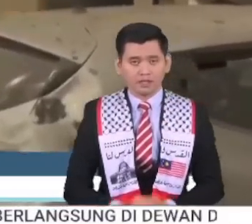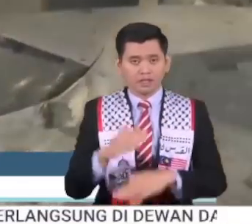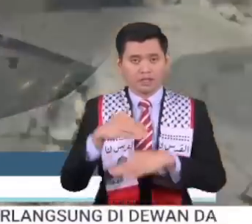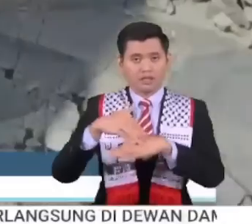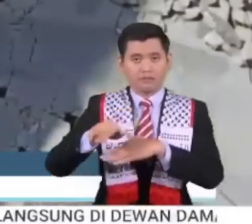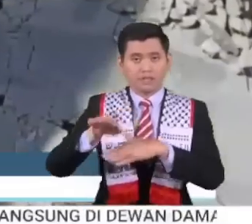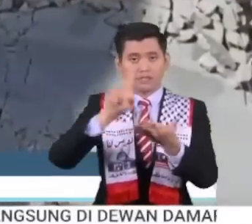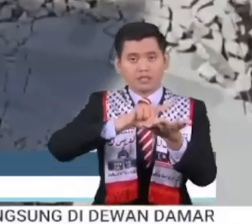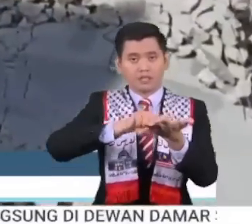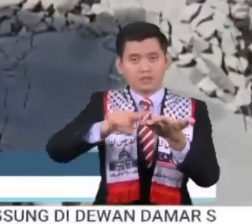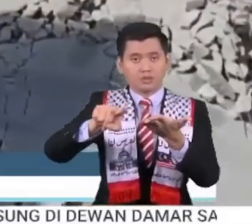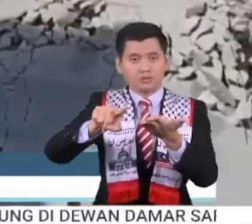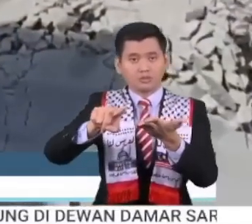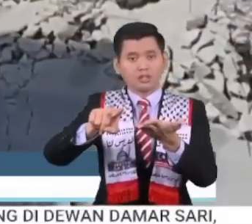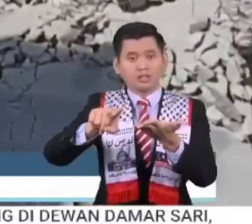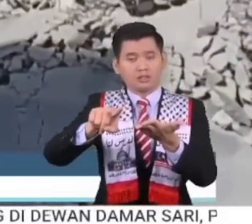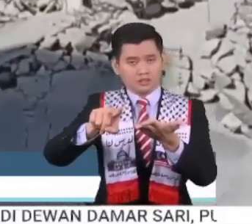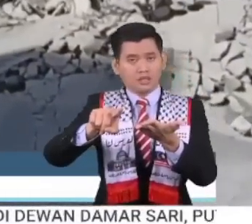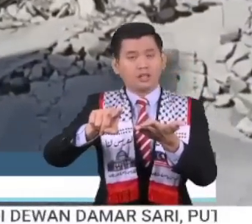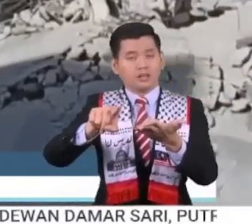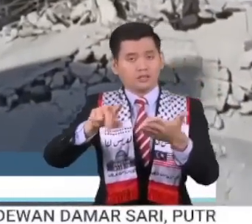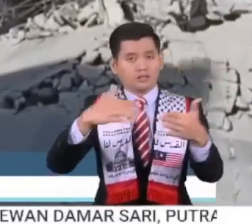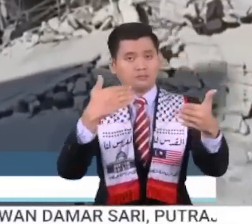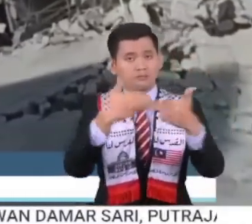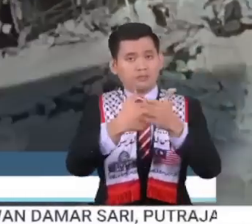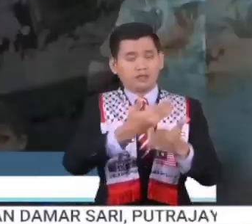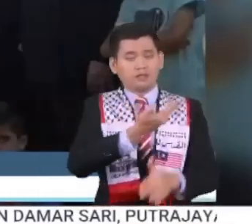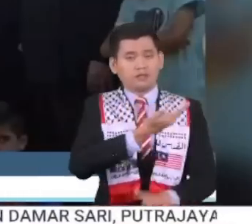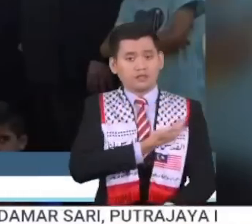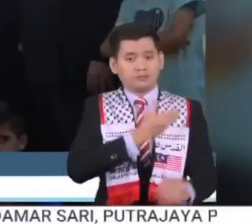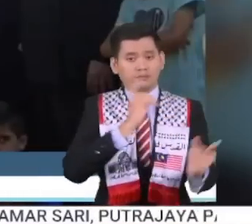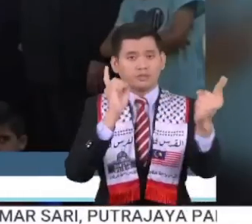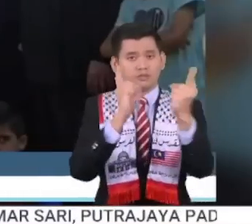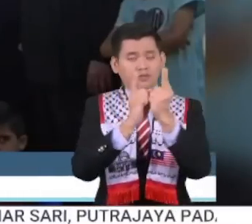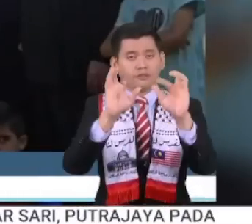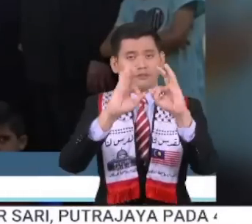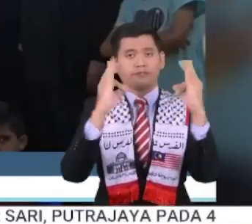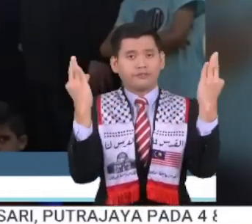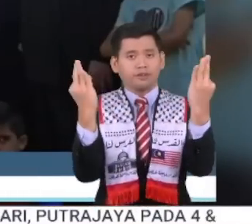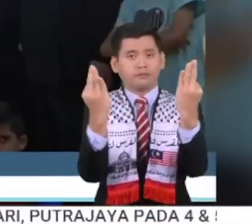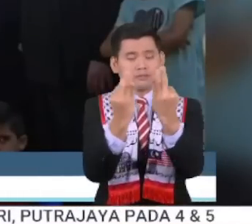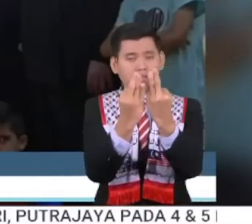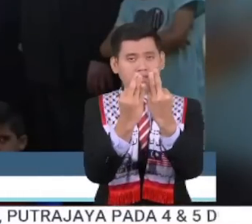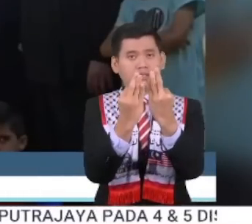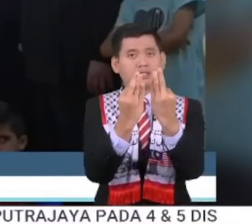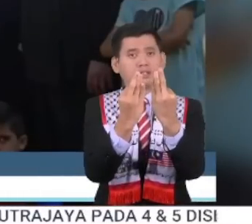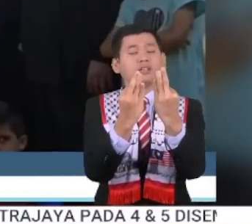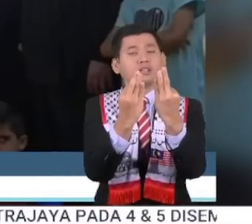Selepas seminggu tiba di Gaza untuk bertemu keluarga mertua, Nurul